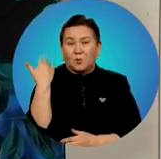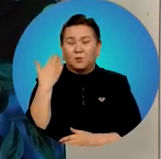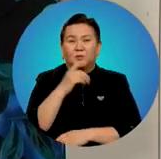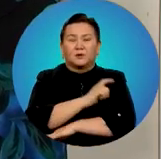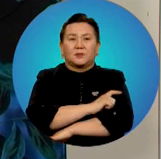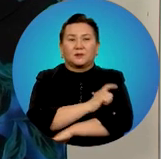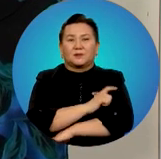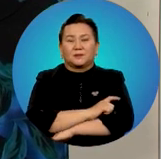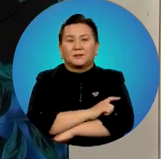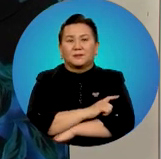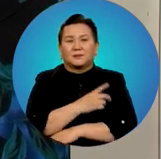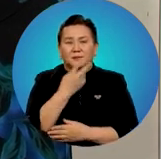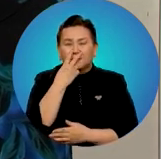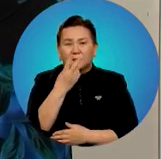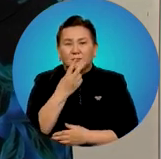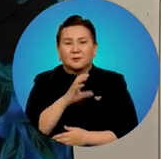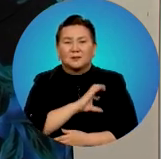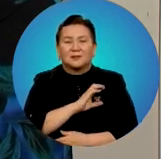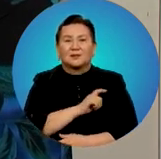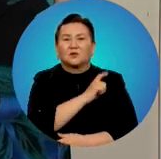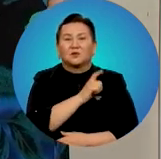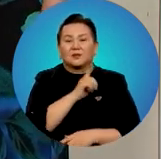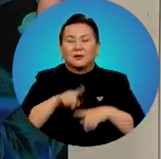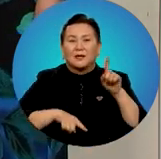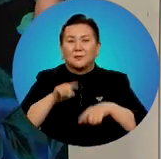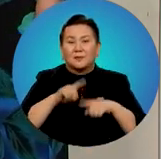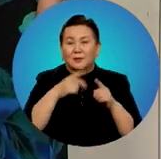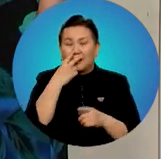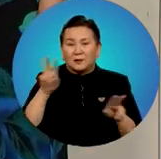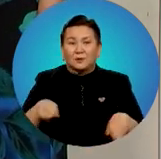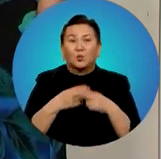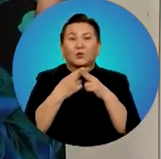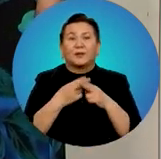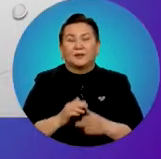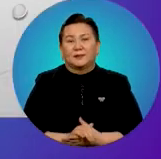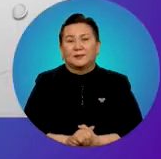хэсэнүүдээс сэтгэл хөдлөлийн арга хэрэглүүр нь ямар өргөтэй байгаа вэ гэдгийг дүгнцгээе.